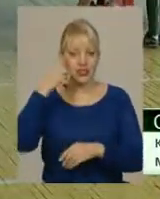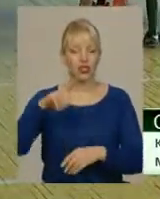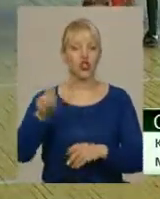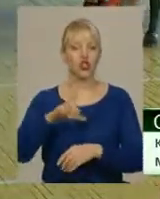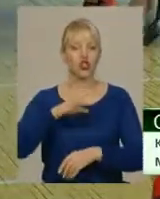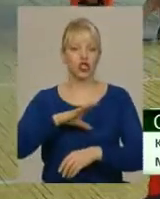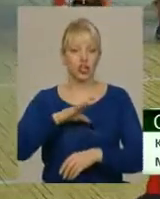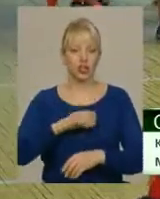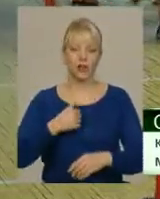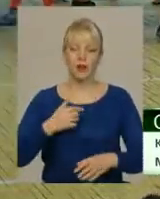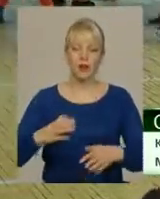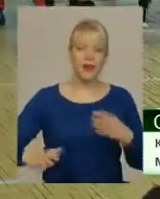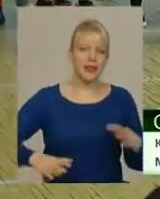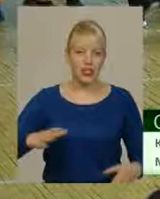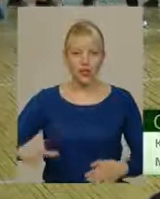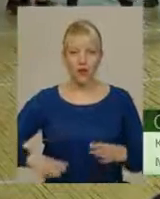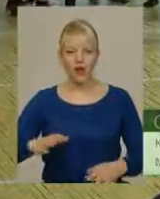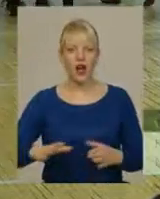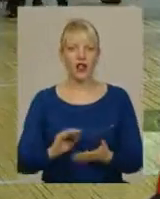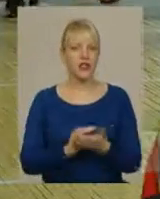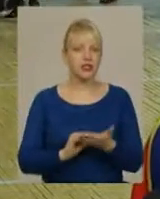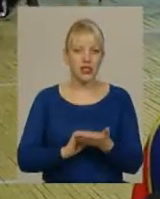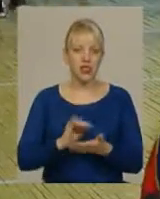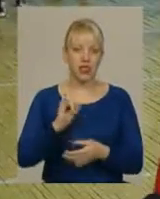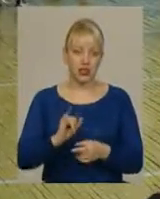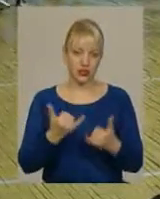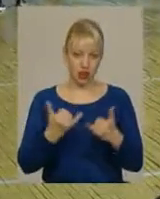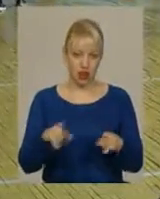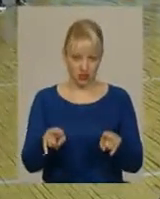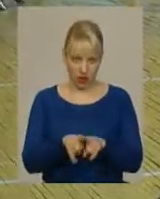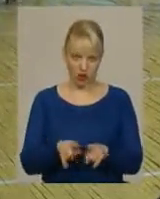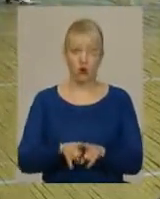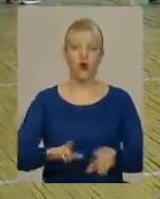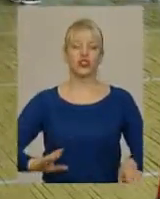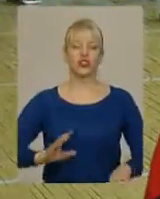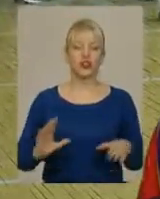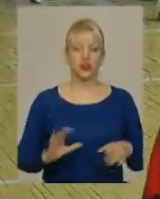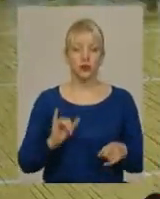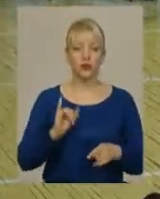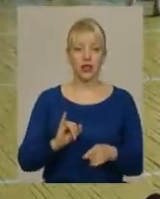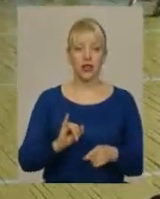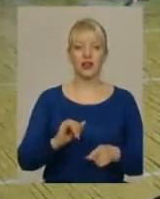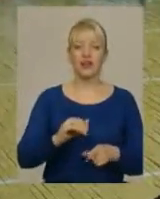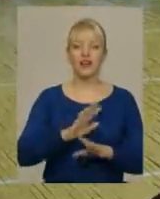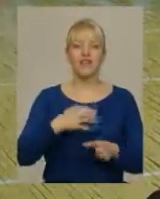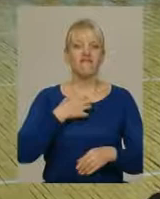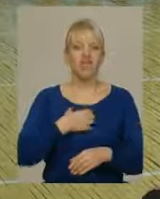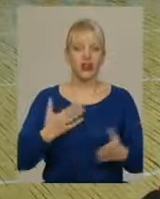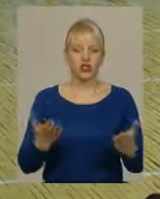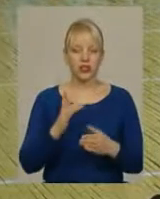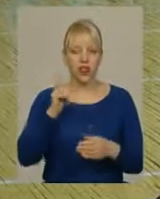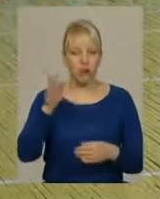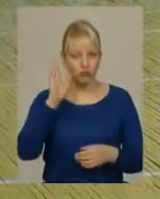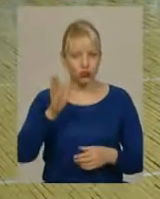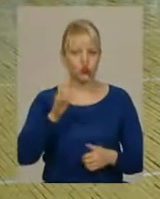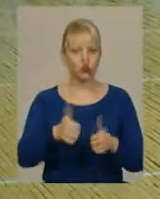дуже серйозно тренувались, але зараз ми теж дуже серйозно тренуємось, і ми, неважно, які там будуть суперники,